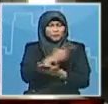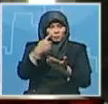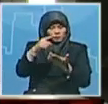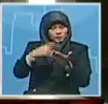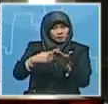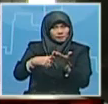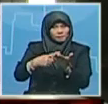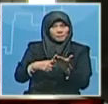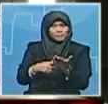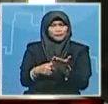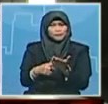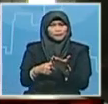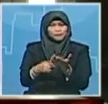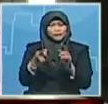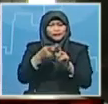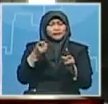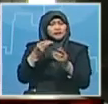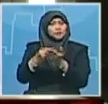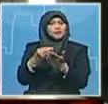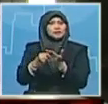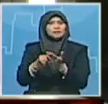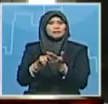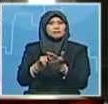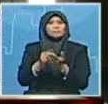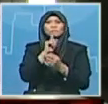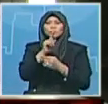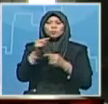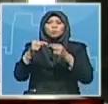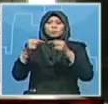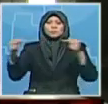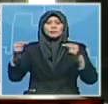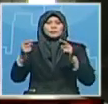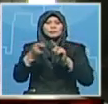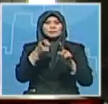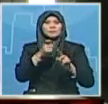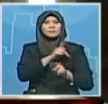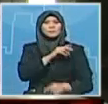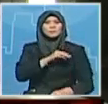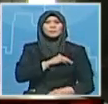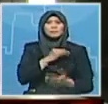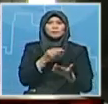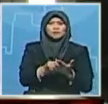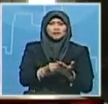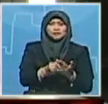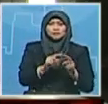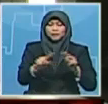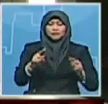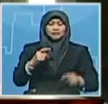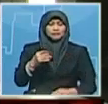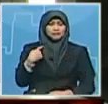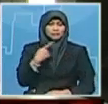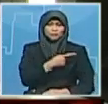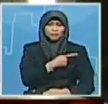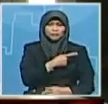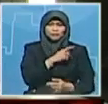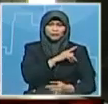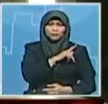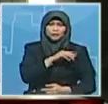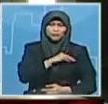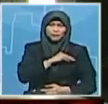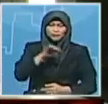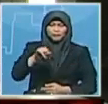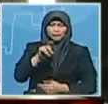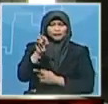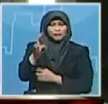perundingan dalam sudut kewangan ini sebenarnya diputuskan oleh Kementerian Kewangan. Okay. Kementerian kami merupakan